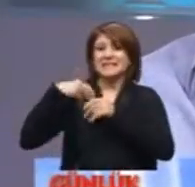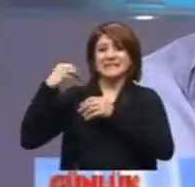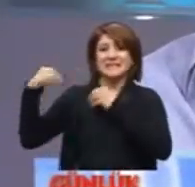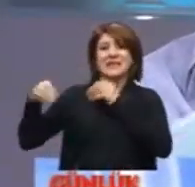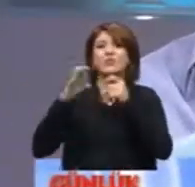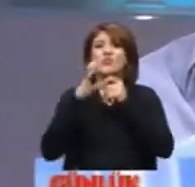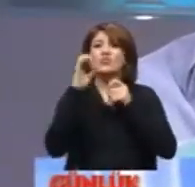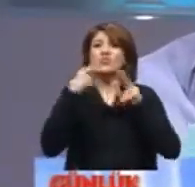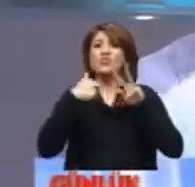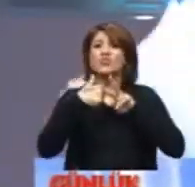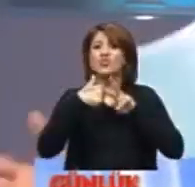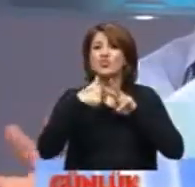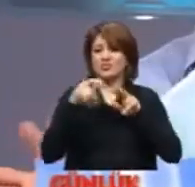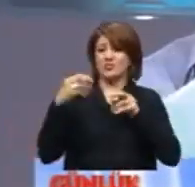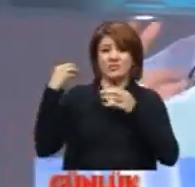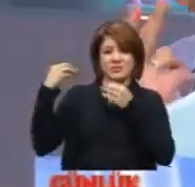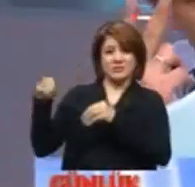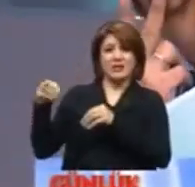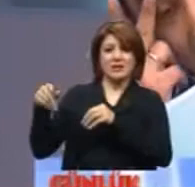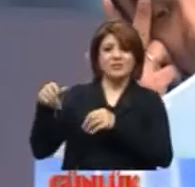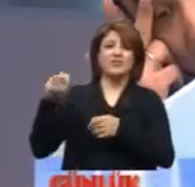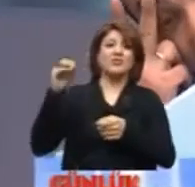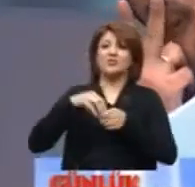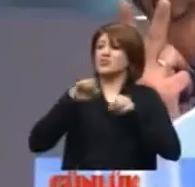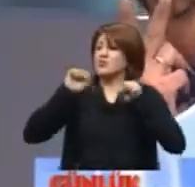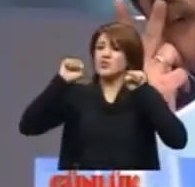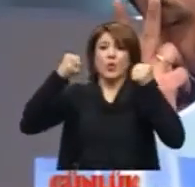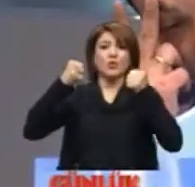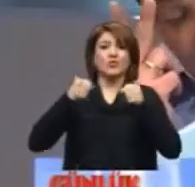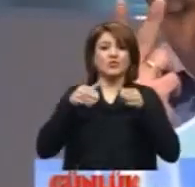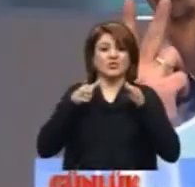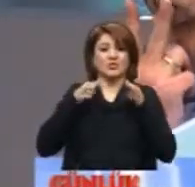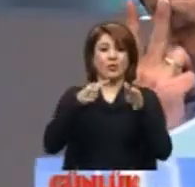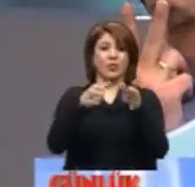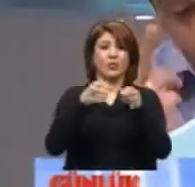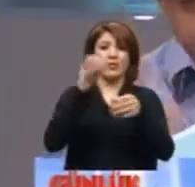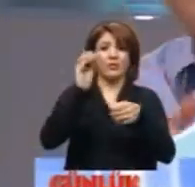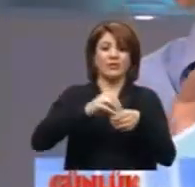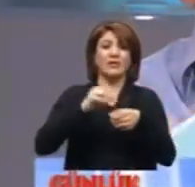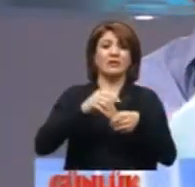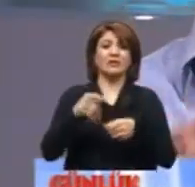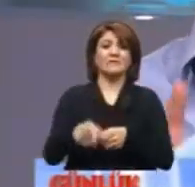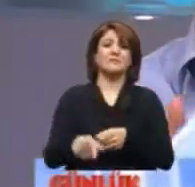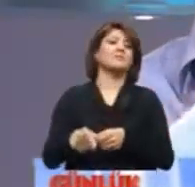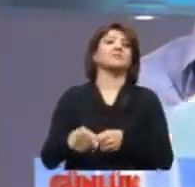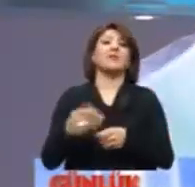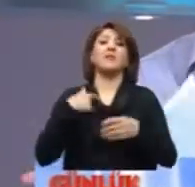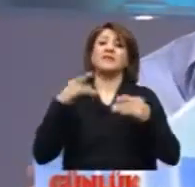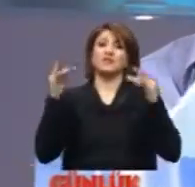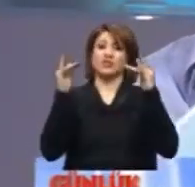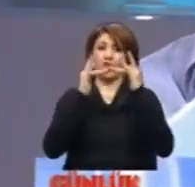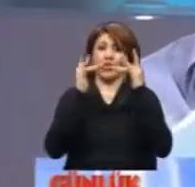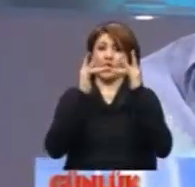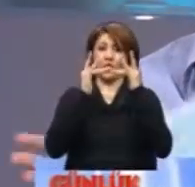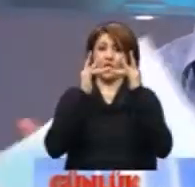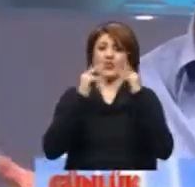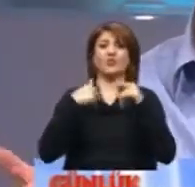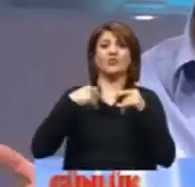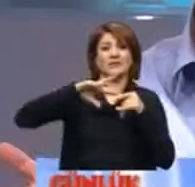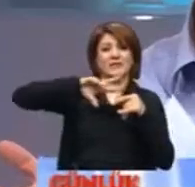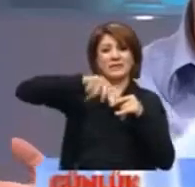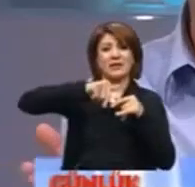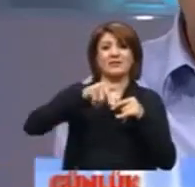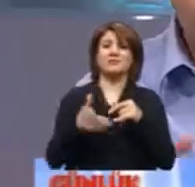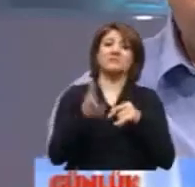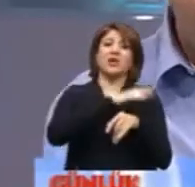servis edilen hani buzlar. Muhtemelen ya da dondurucu şeyler için. Fakat şimdi biz hani köprü dedik. Yurt dışında köprü çalındı dedik.